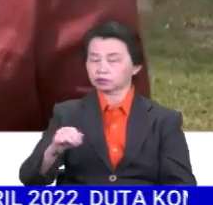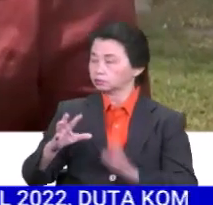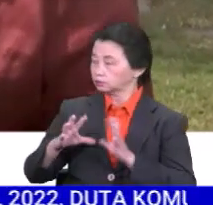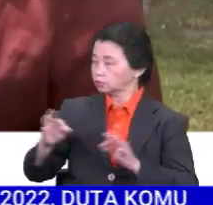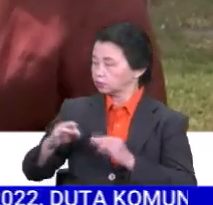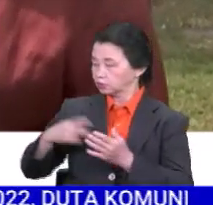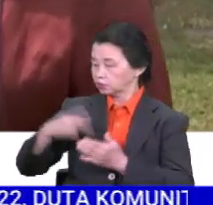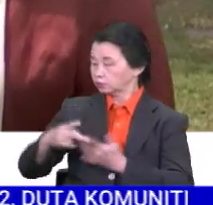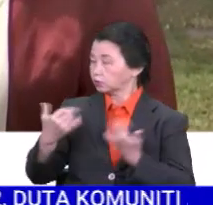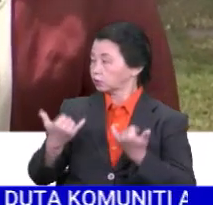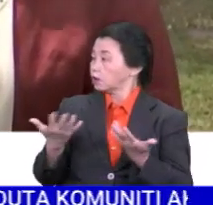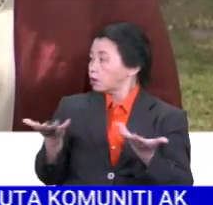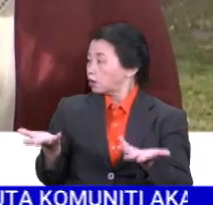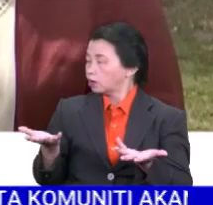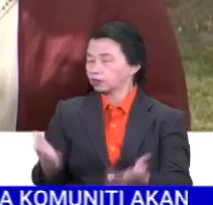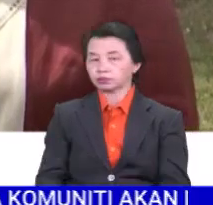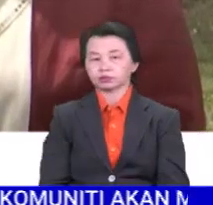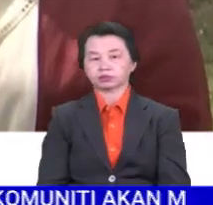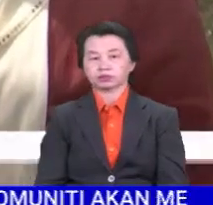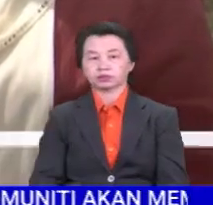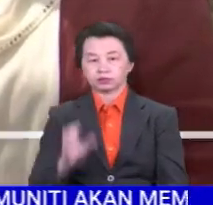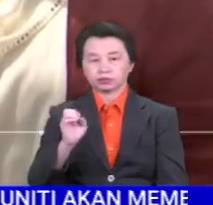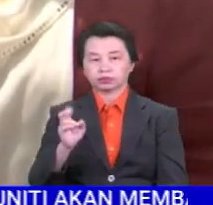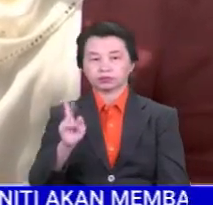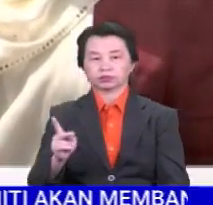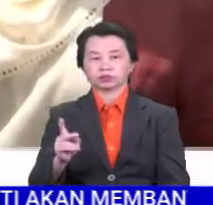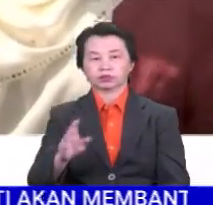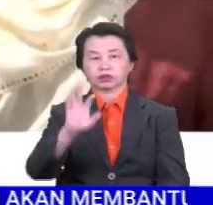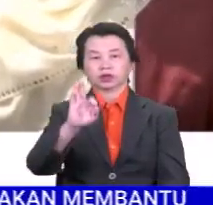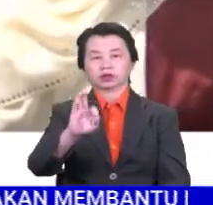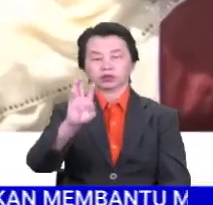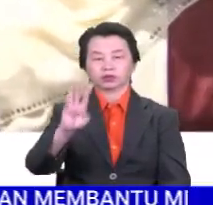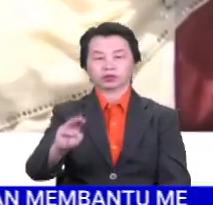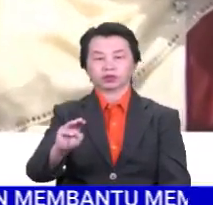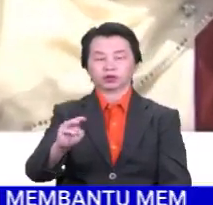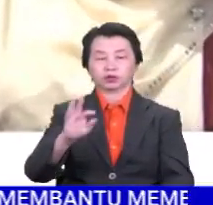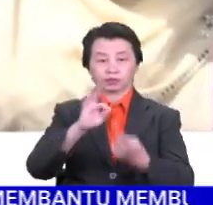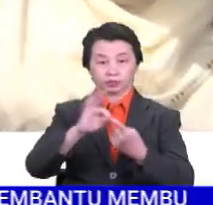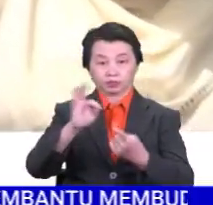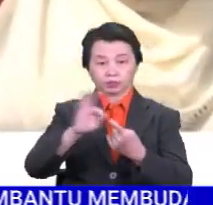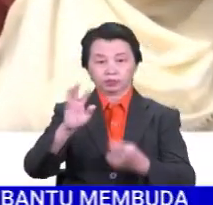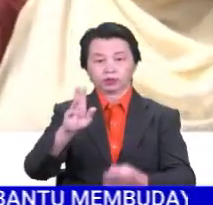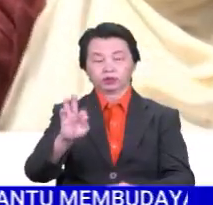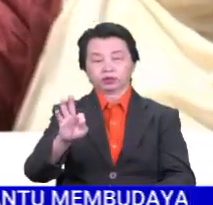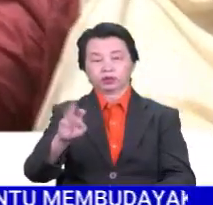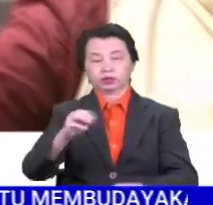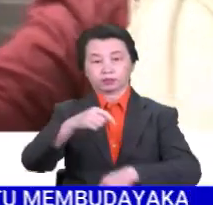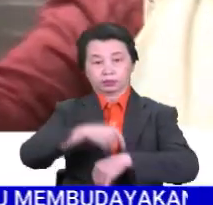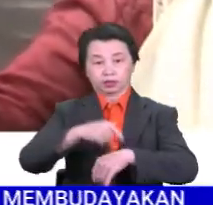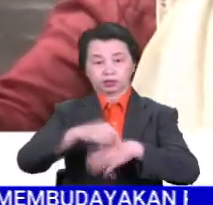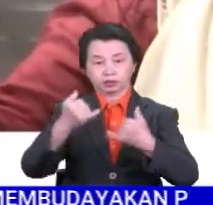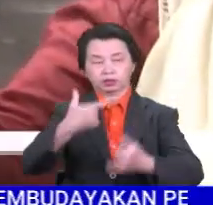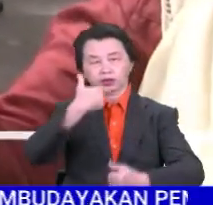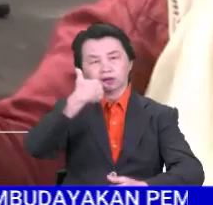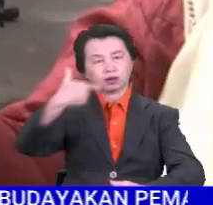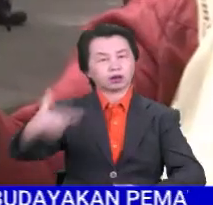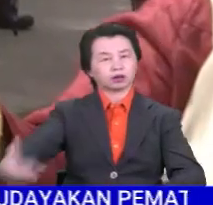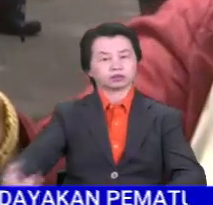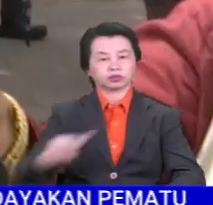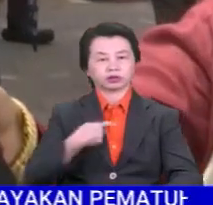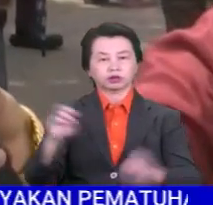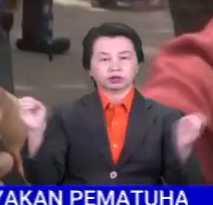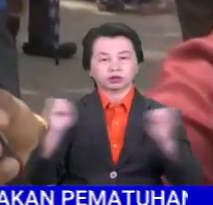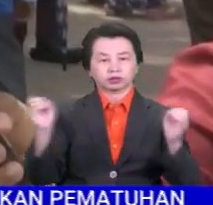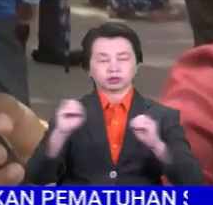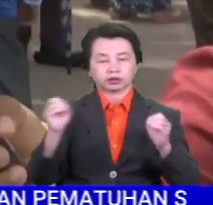hari ini. Okey, RDL Meet and Greet Mutiara FM bersama-sama masyarakat Pulau Pinang. Ini masanya untuk kami, sudah lama sangat kami tak